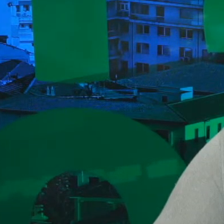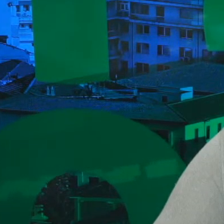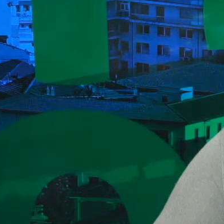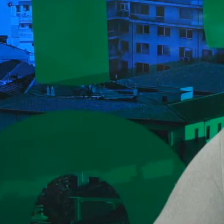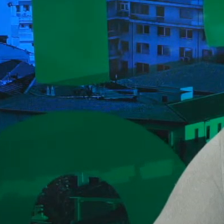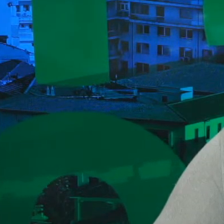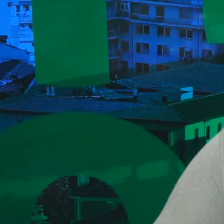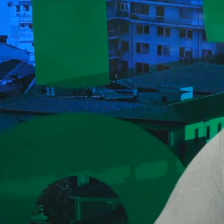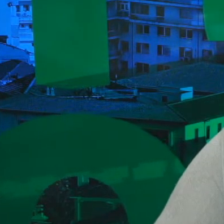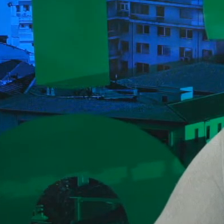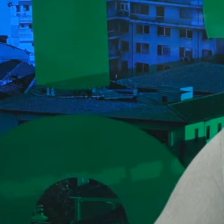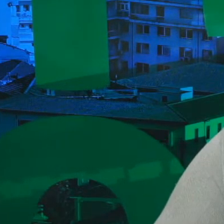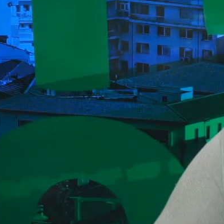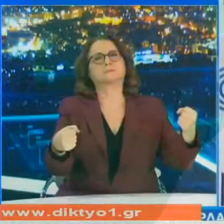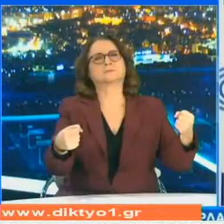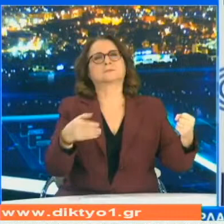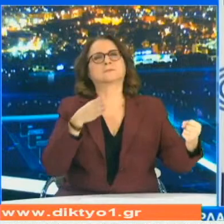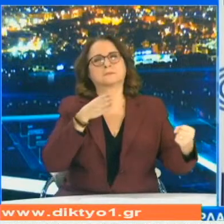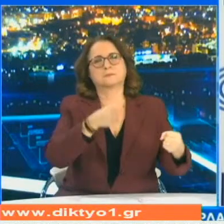η Σιάτιστα και ο Κρόκος.